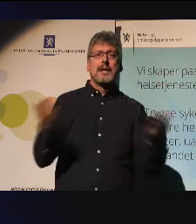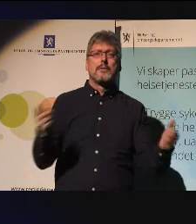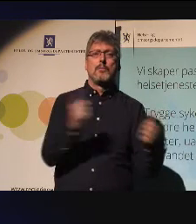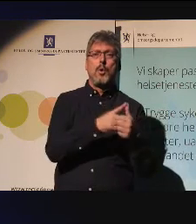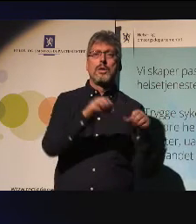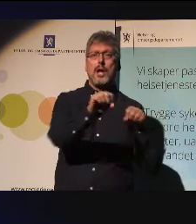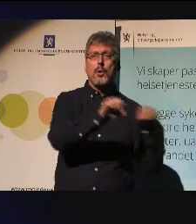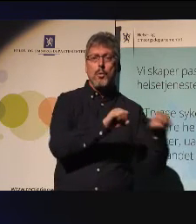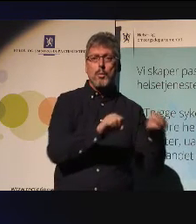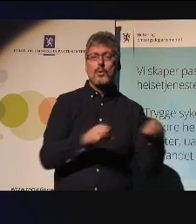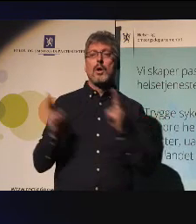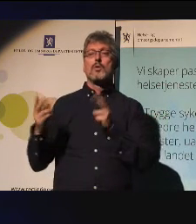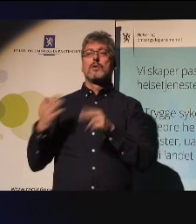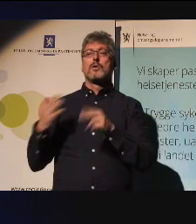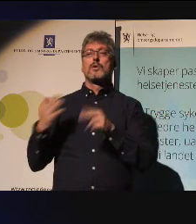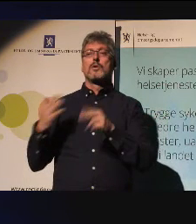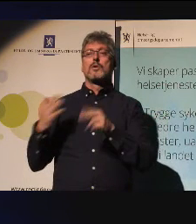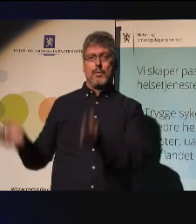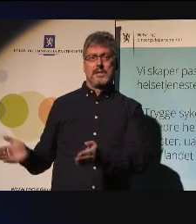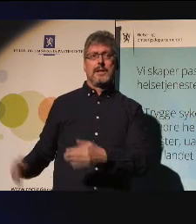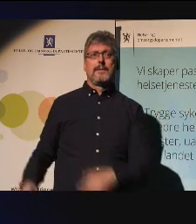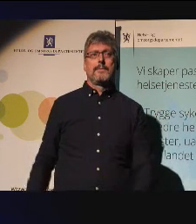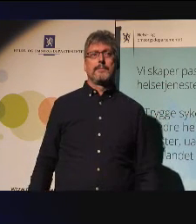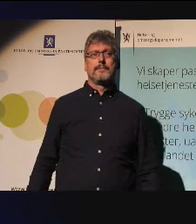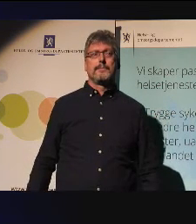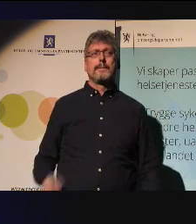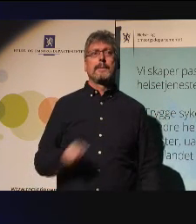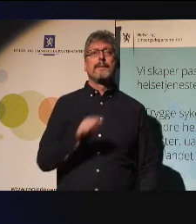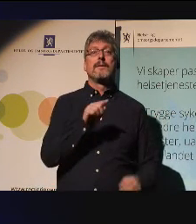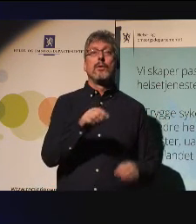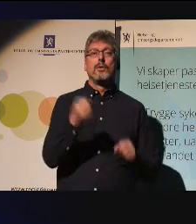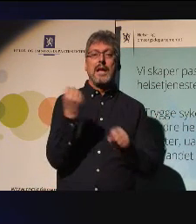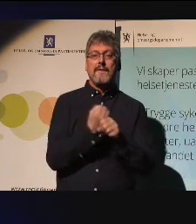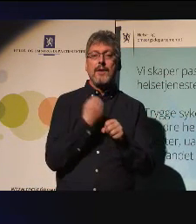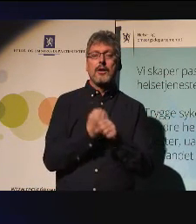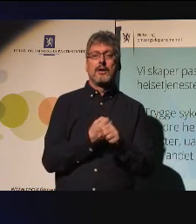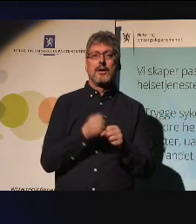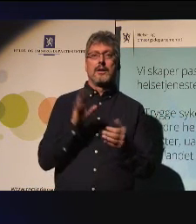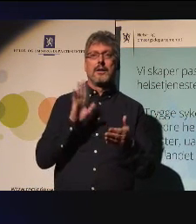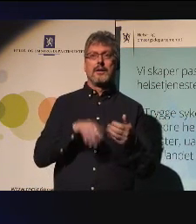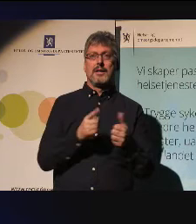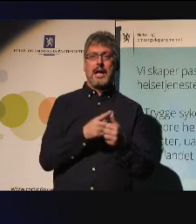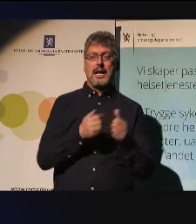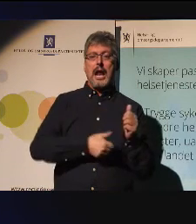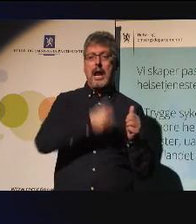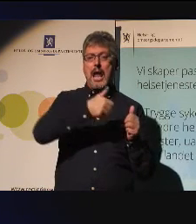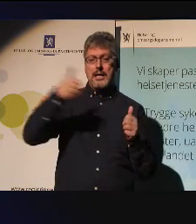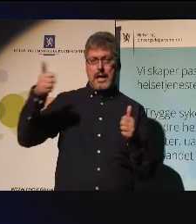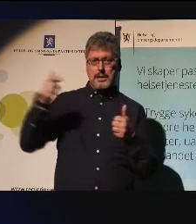i sykehusene. Disse verktøyene er ledelse,